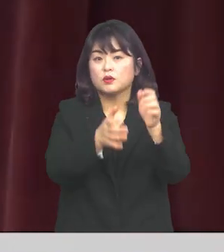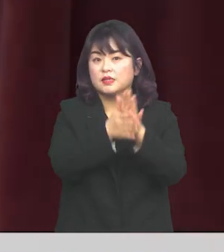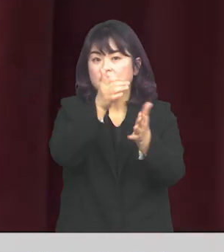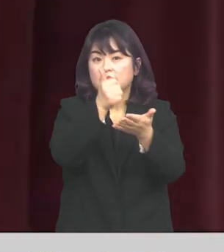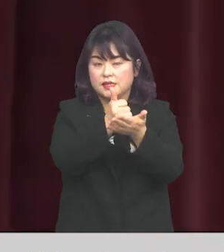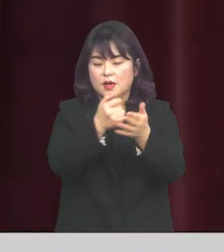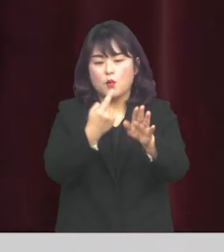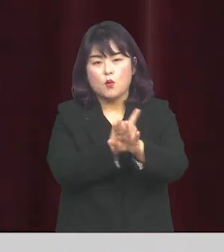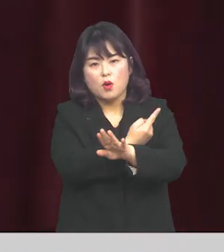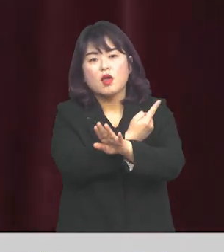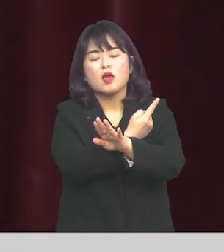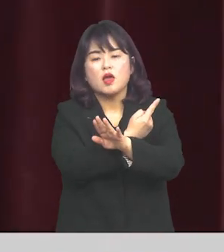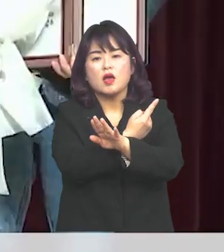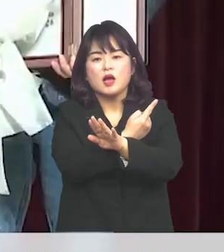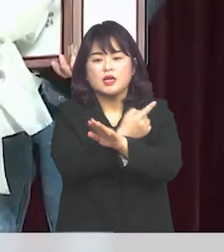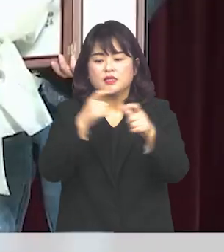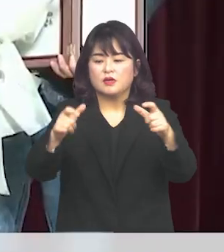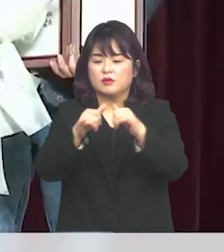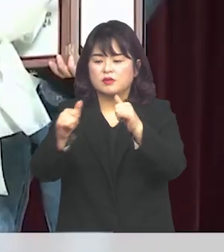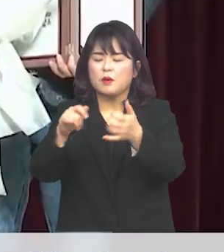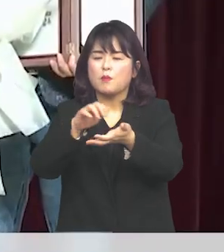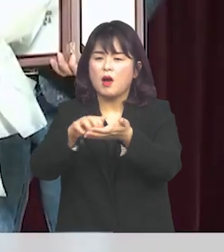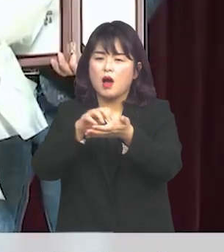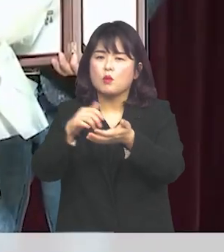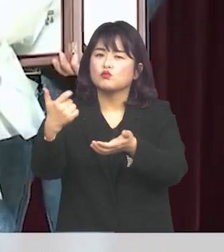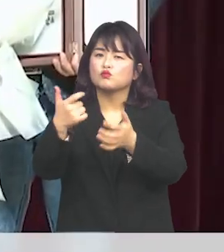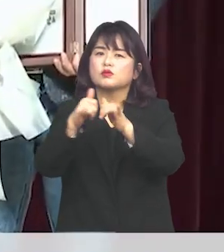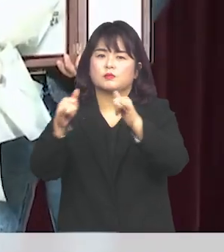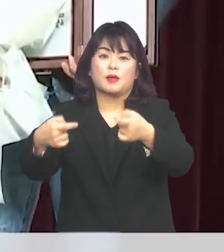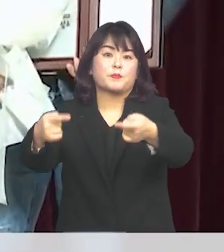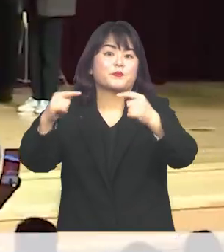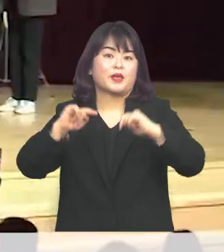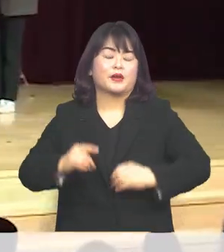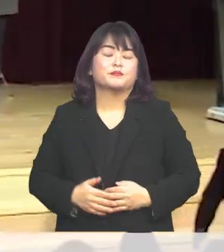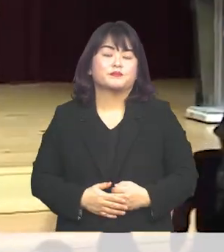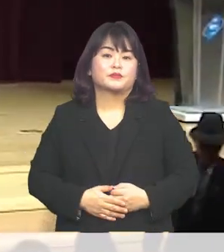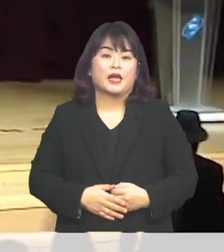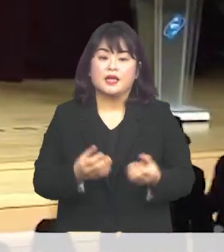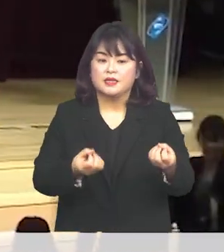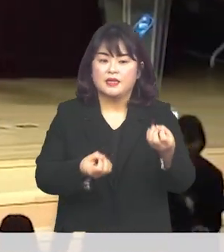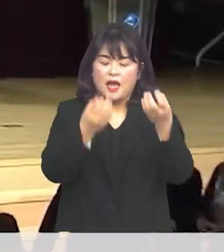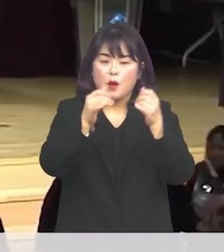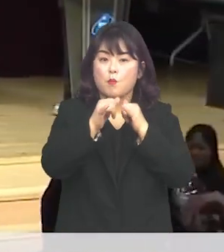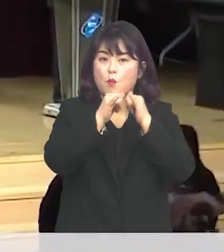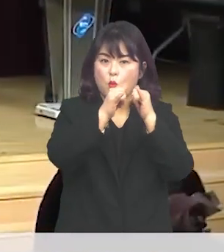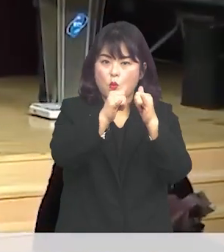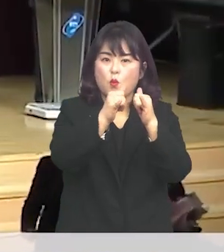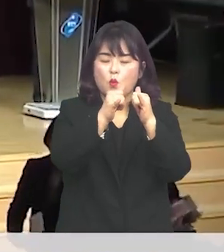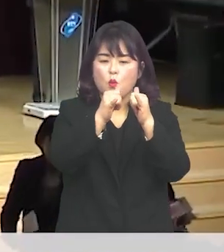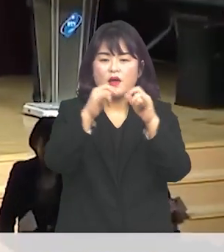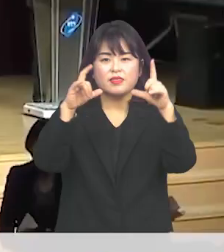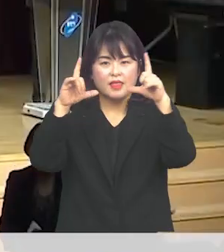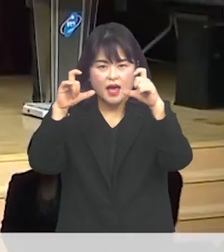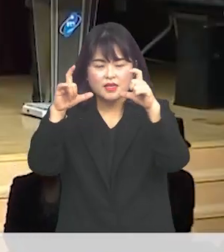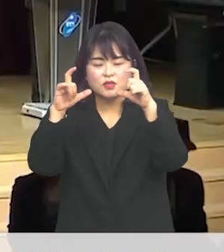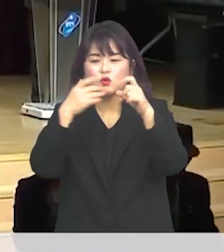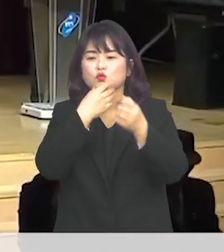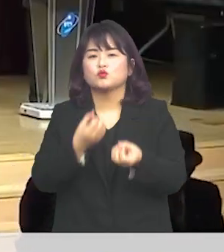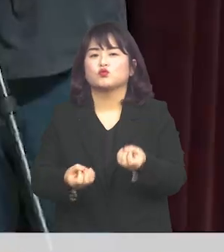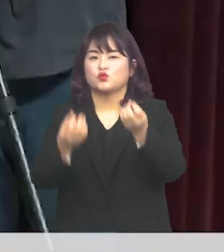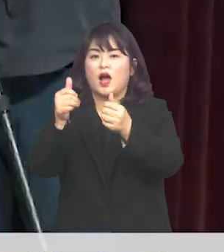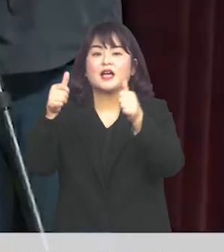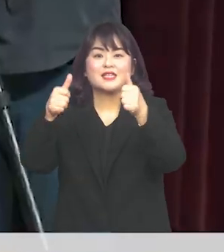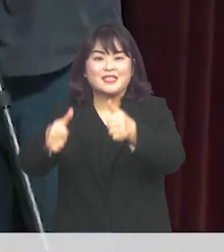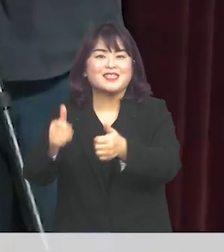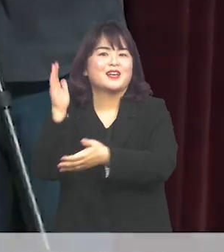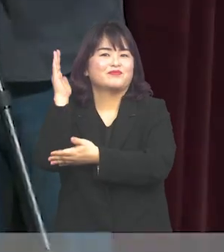이상일 용인특례시장을 비롯해 시민 60여 명이 참석했습니다. 이날 행사는 표창장 수여, 사진 촬영, 축하